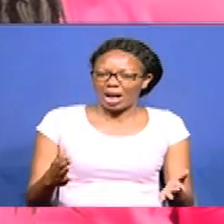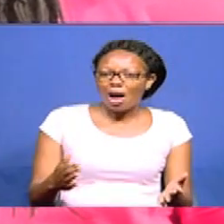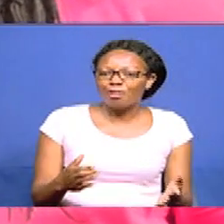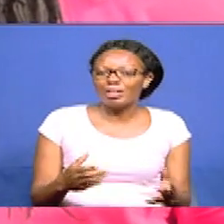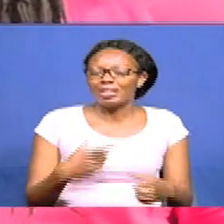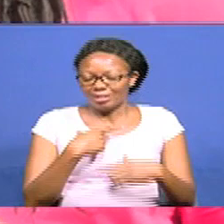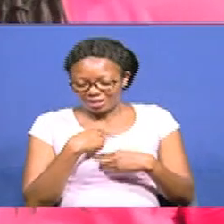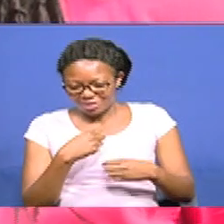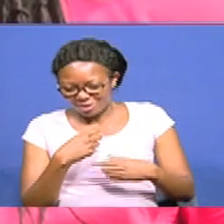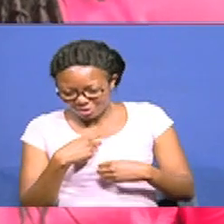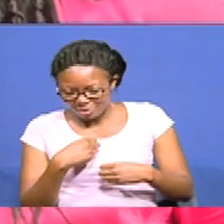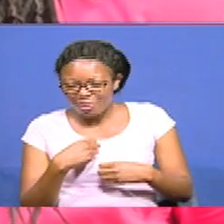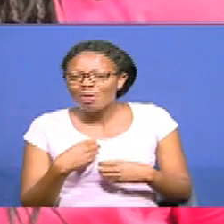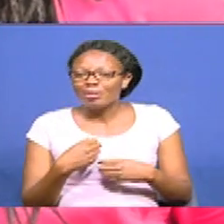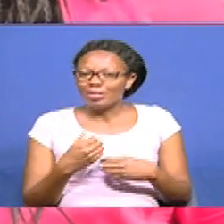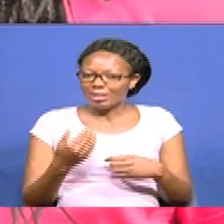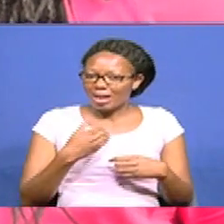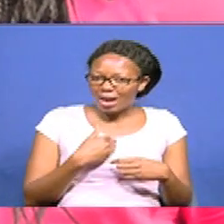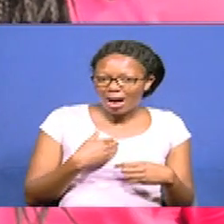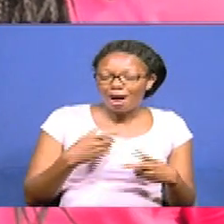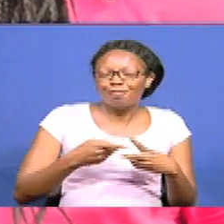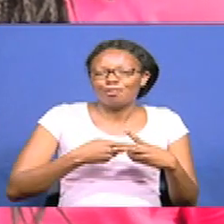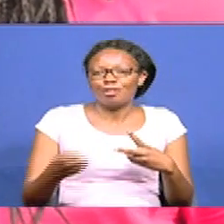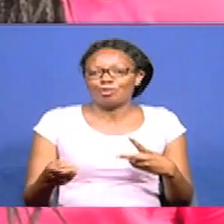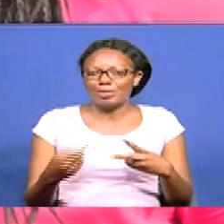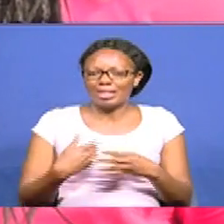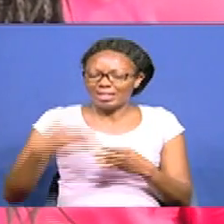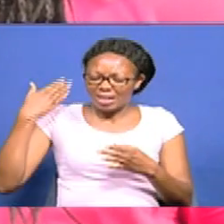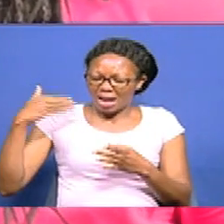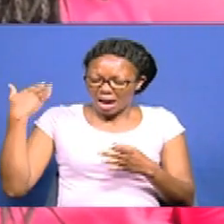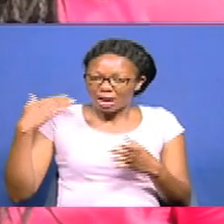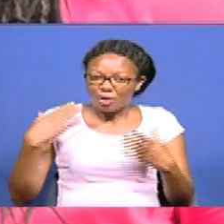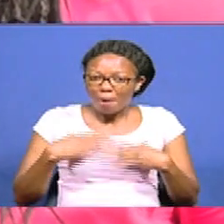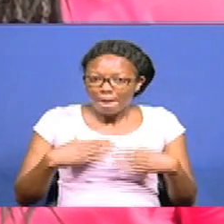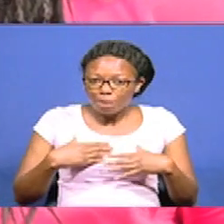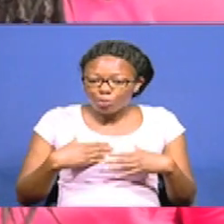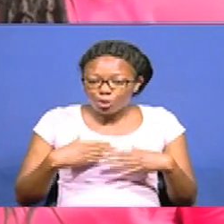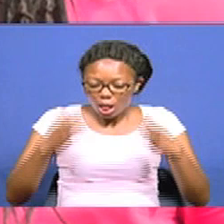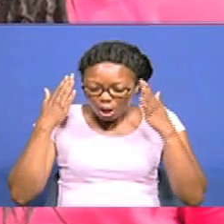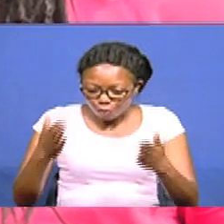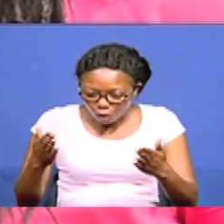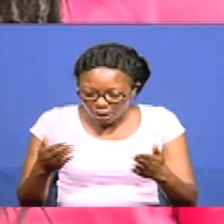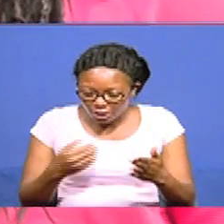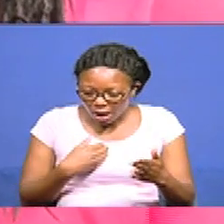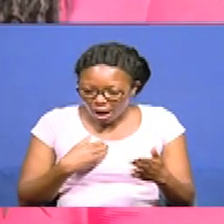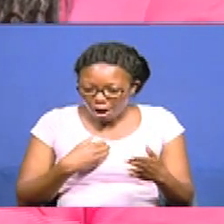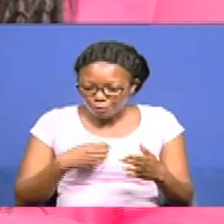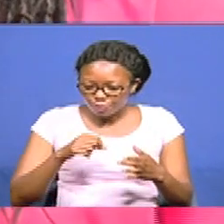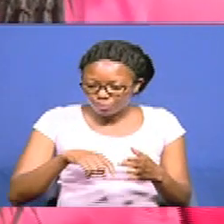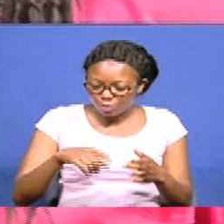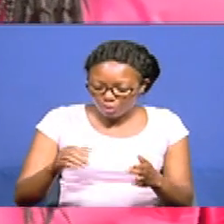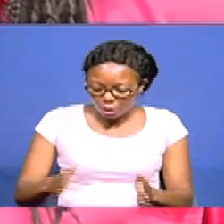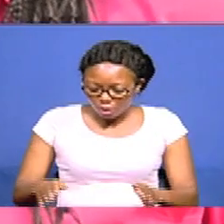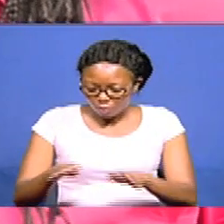nilipata desire sana ya kufanya nursery. Nursery unajua kitambo wakulima walikuwa wanajiwekea nursery yao. Tunafanya ile tulikuwa tunaita